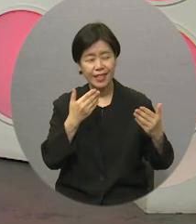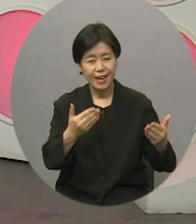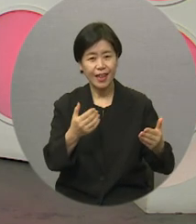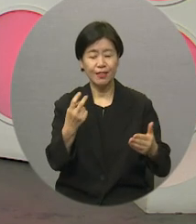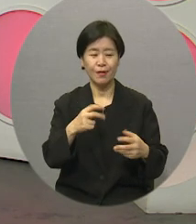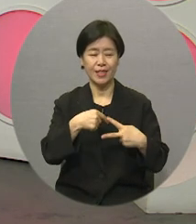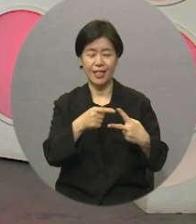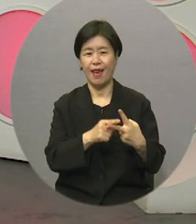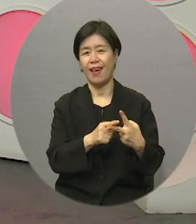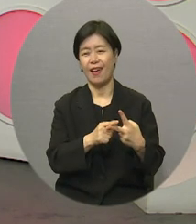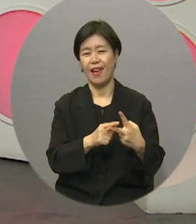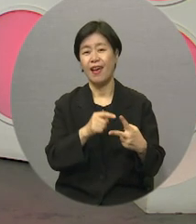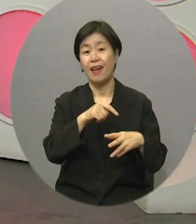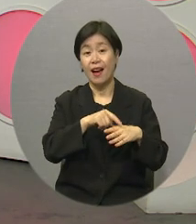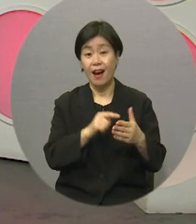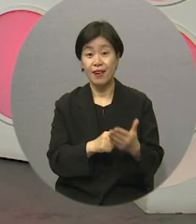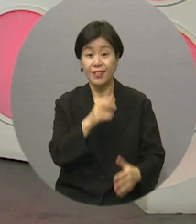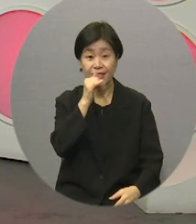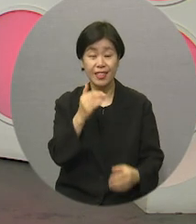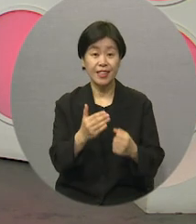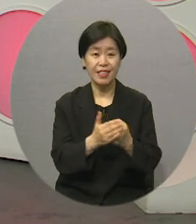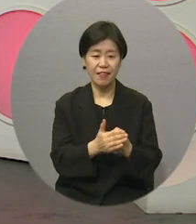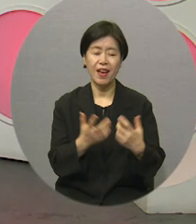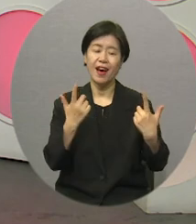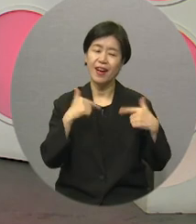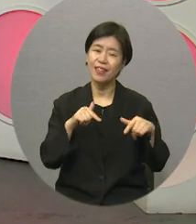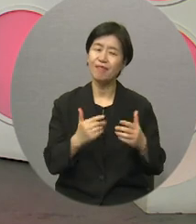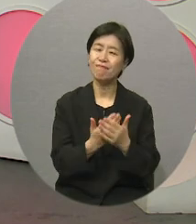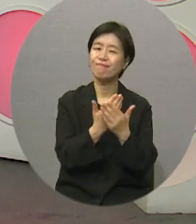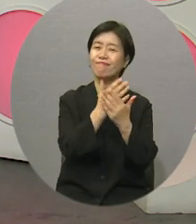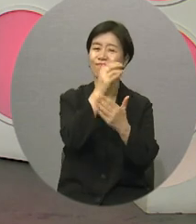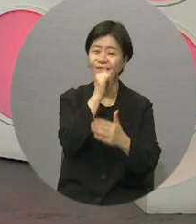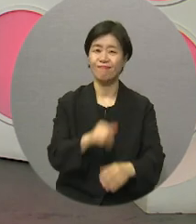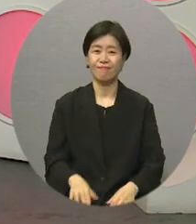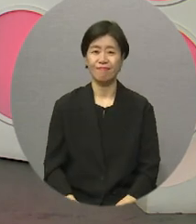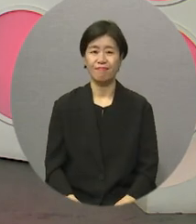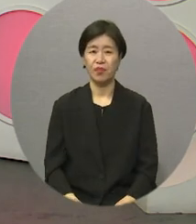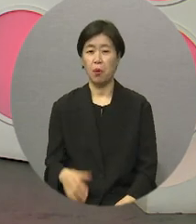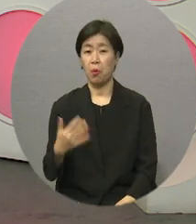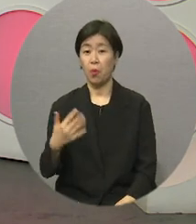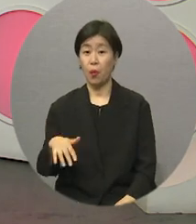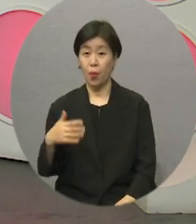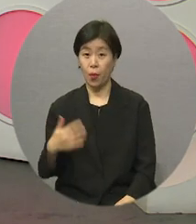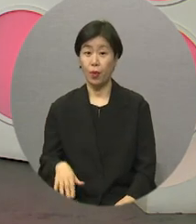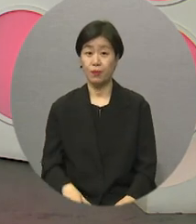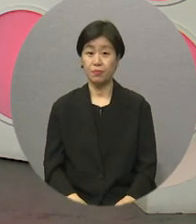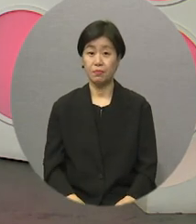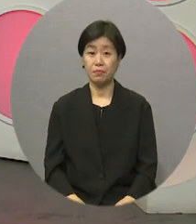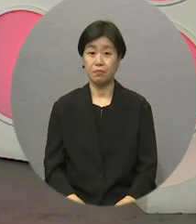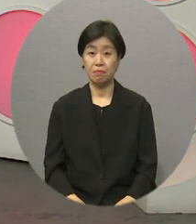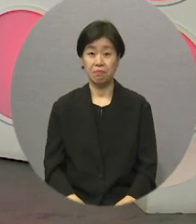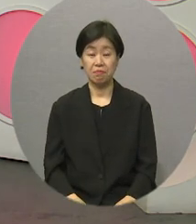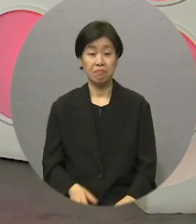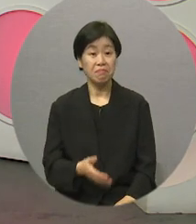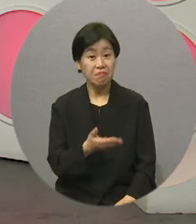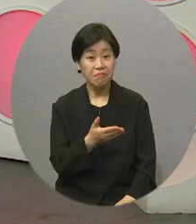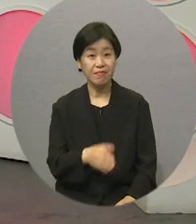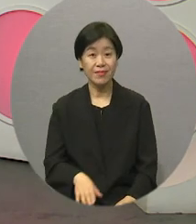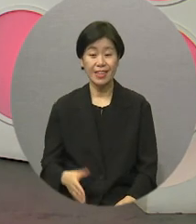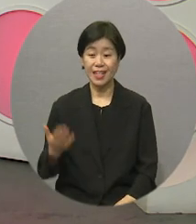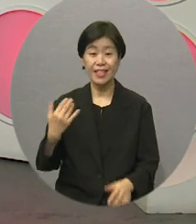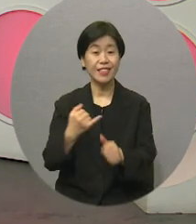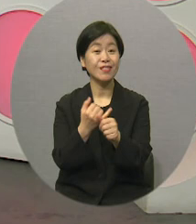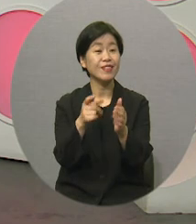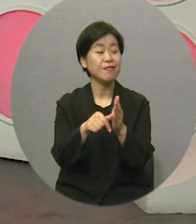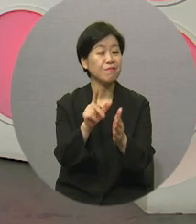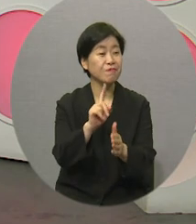마음을 배우며 성장해가고 있습니다. 아, 어떻게 들으셨어요? 신혼 때 어떠셨어요? 참, 야,